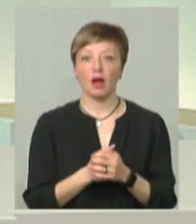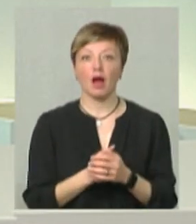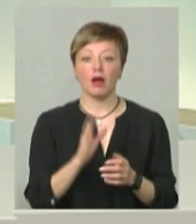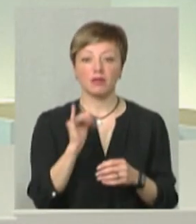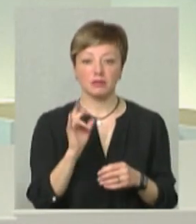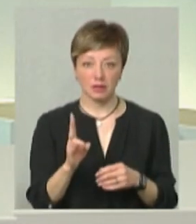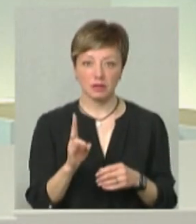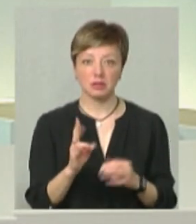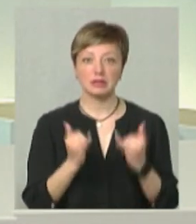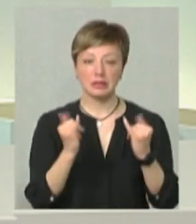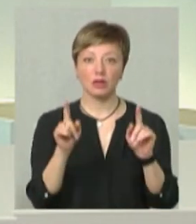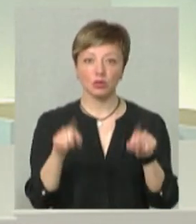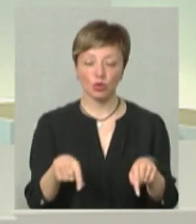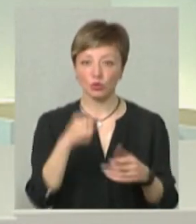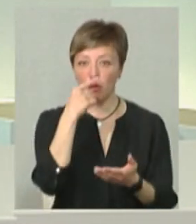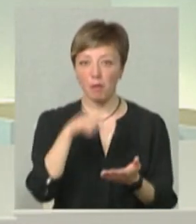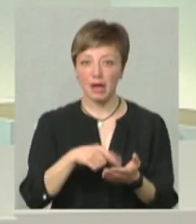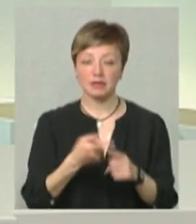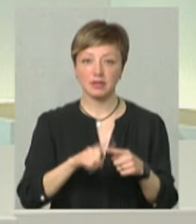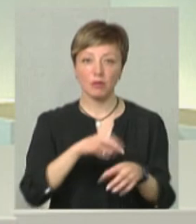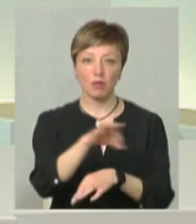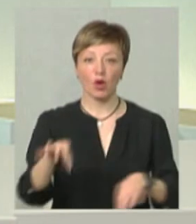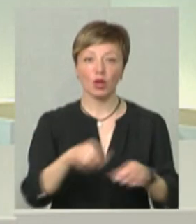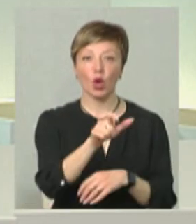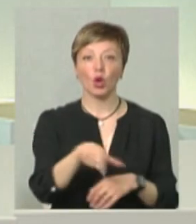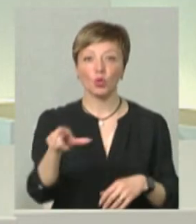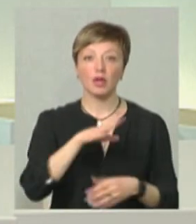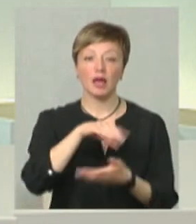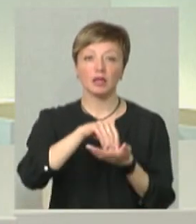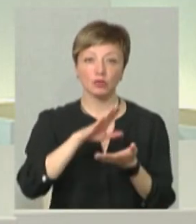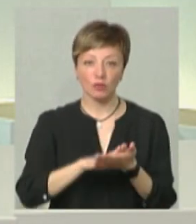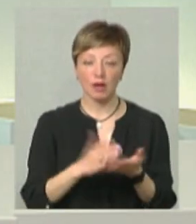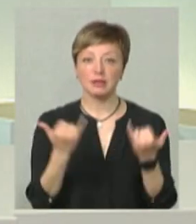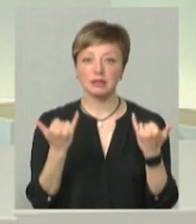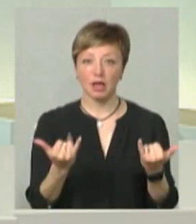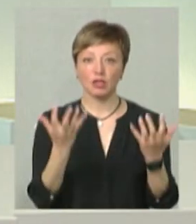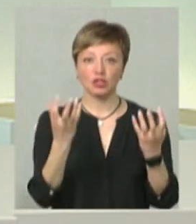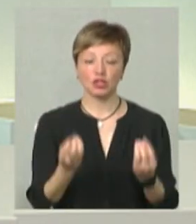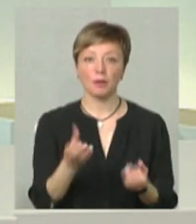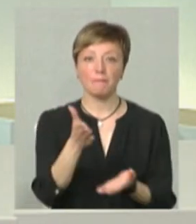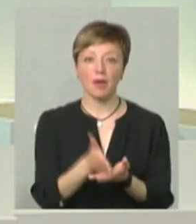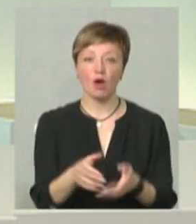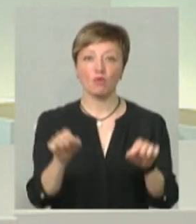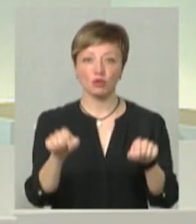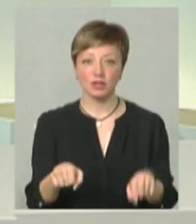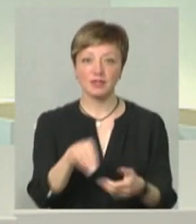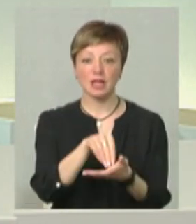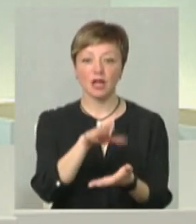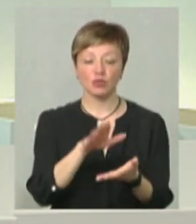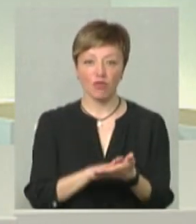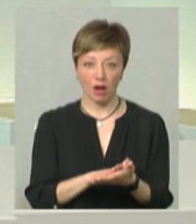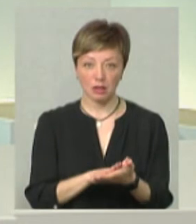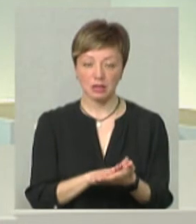Він для того, щоб попасти в цей проект, люди реєструвалися і зараз ще мають можливість